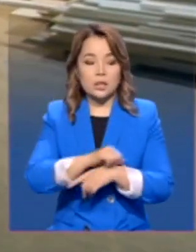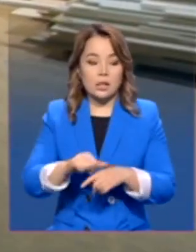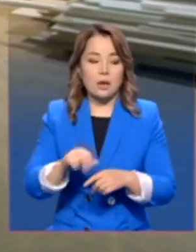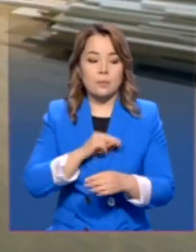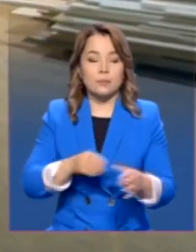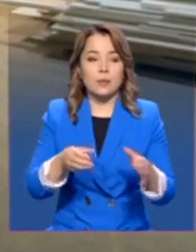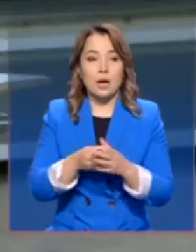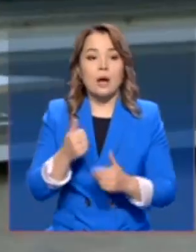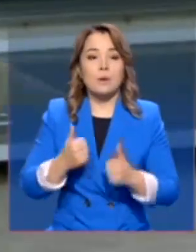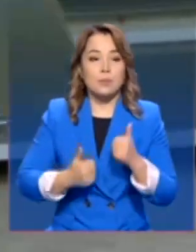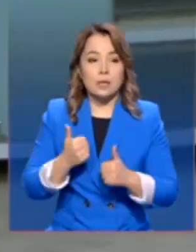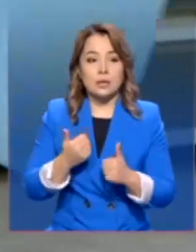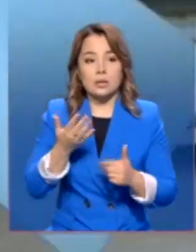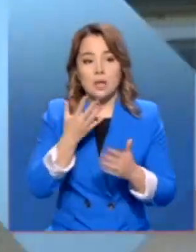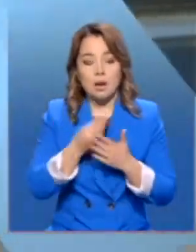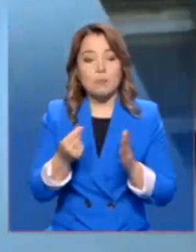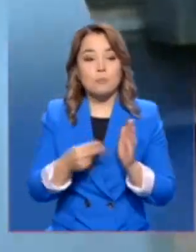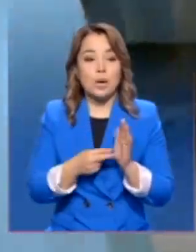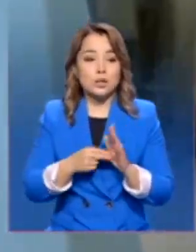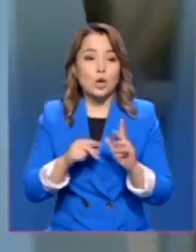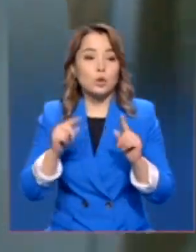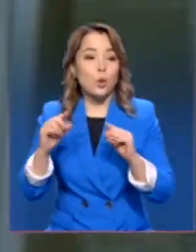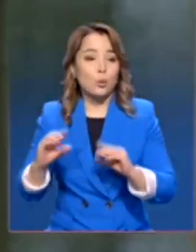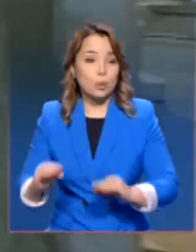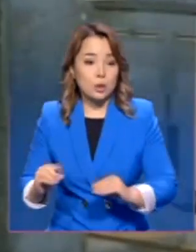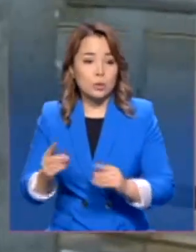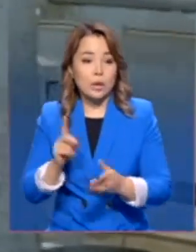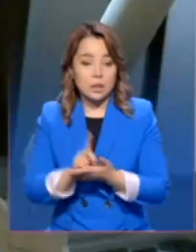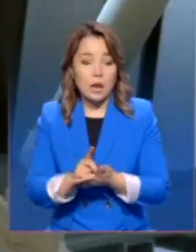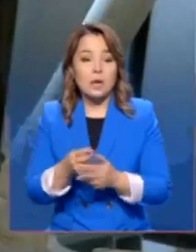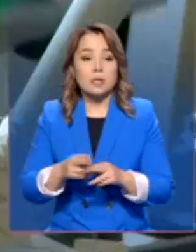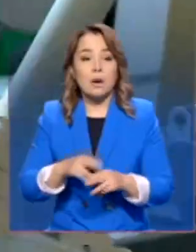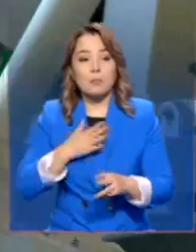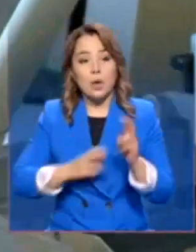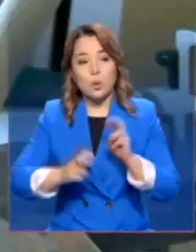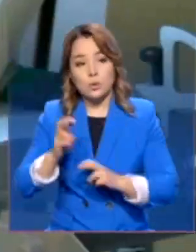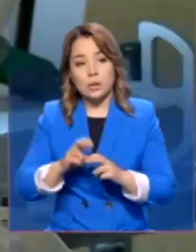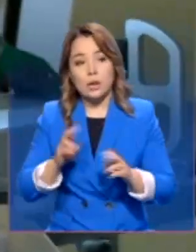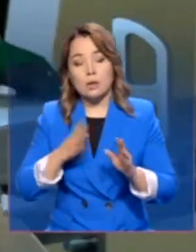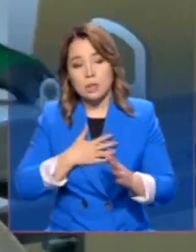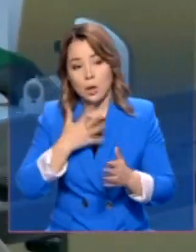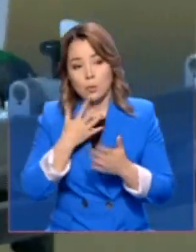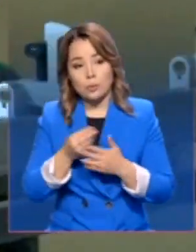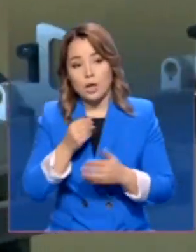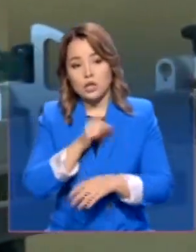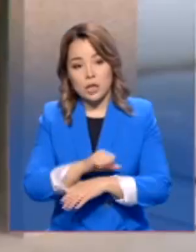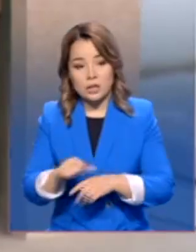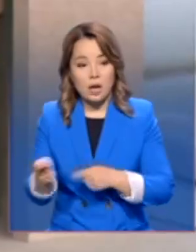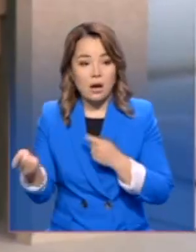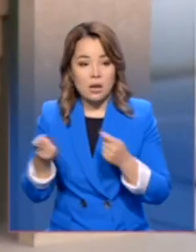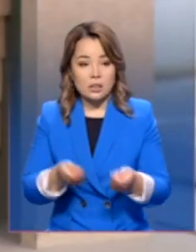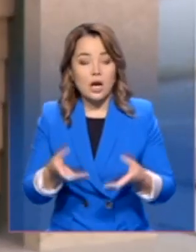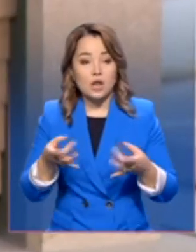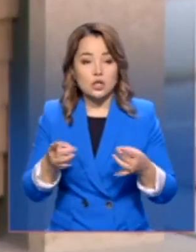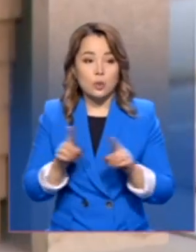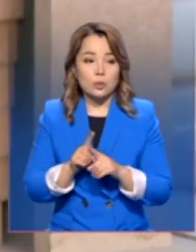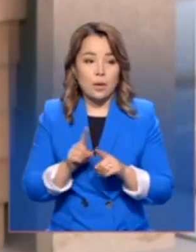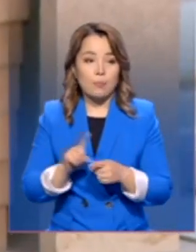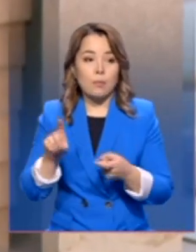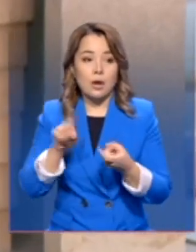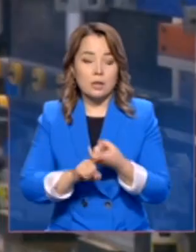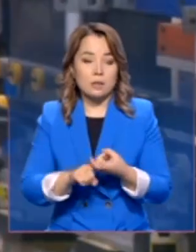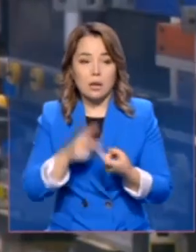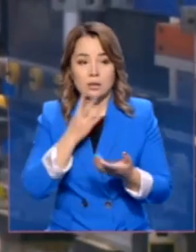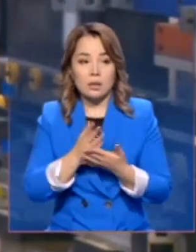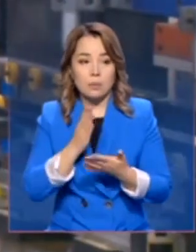әріптестермен бәсекелесу үшін алдымен бағаны төмендету керек. Ал біздің өндірушілердің бағасы сол шетелден келетін шикізатқа байланып